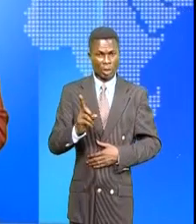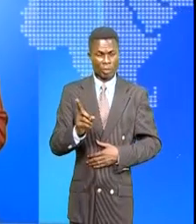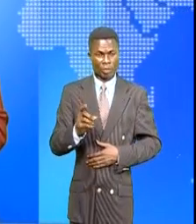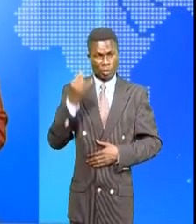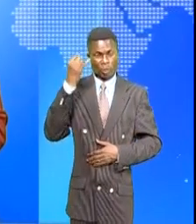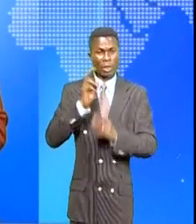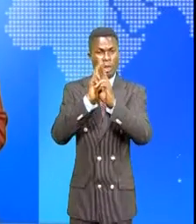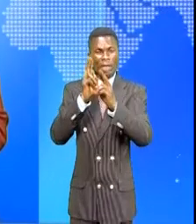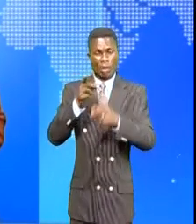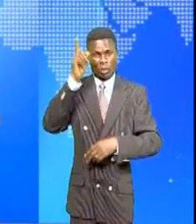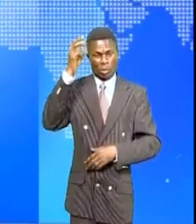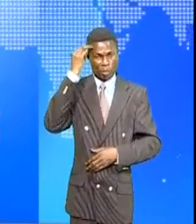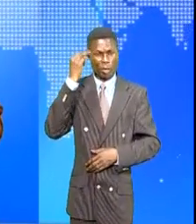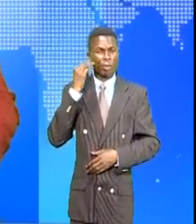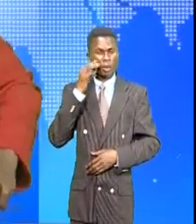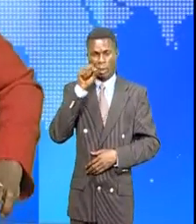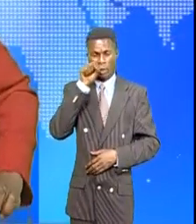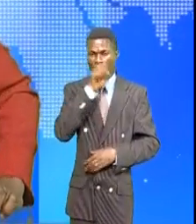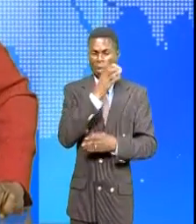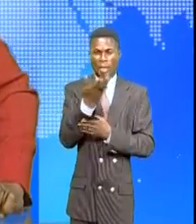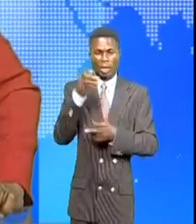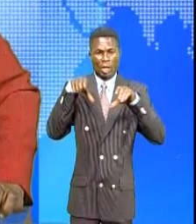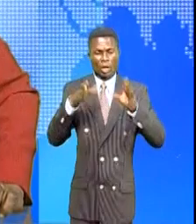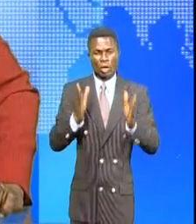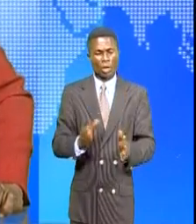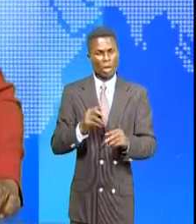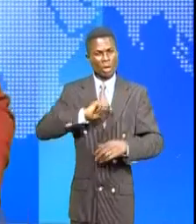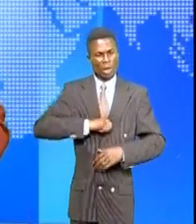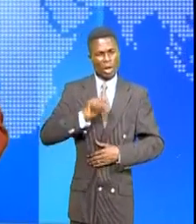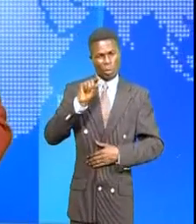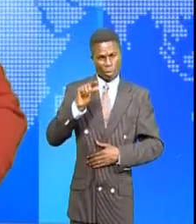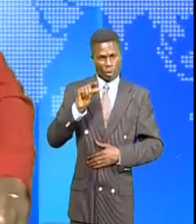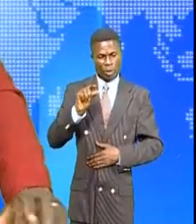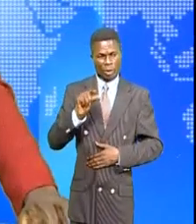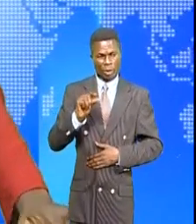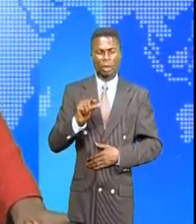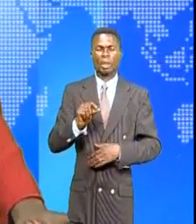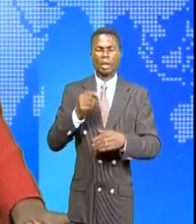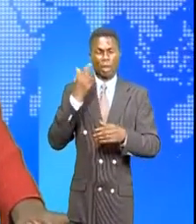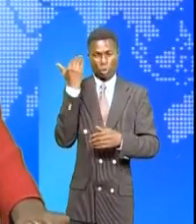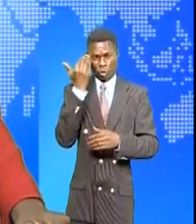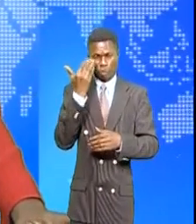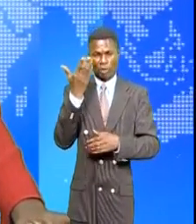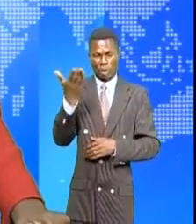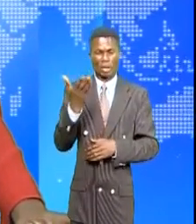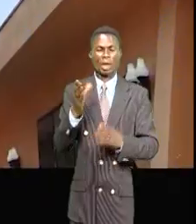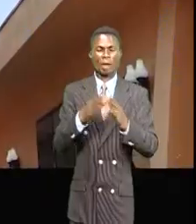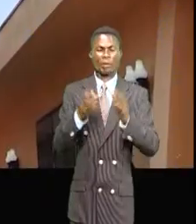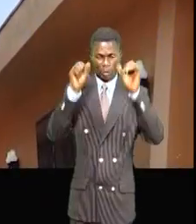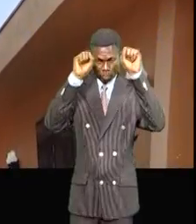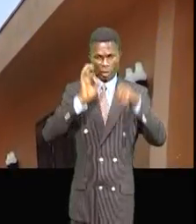Premier ministre Sam Alukonde qui appelle les Congolais à juste un peu de patience. Il a été reçu par les chefs de l'État. Reportage.